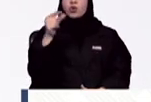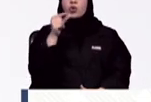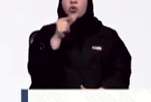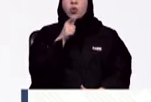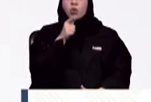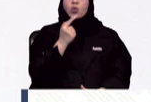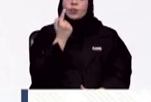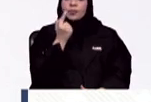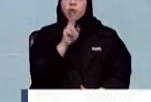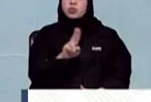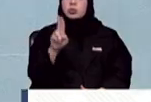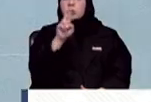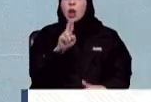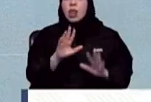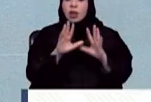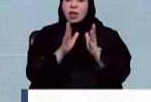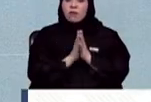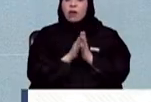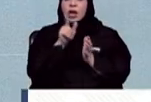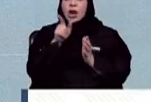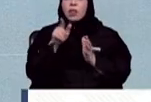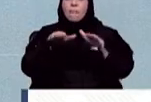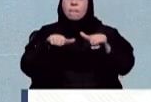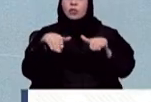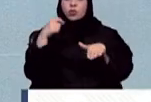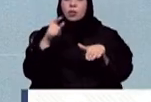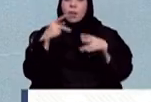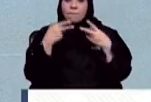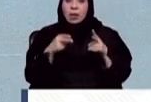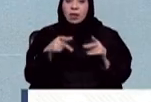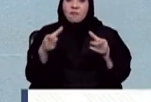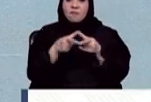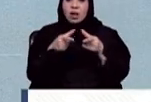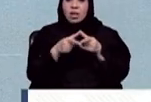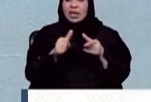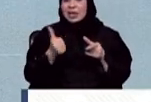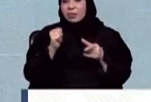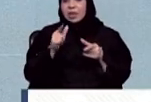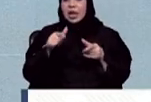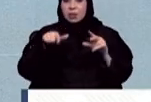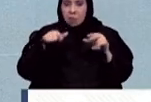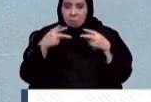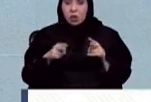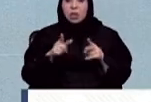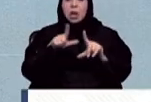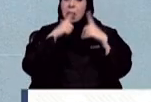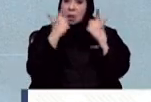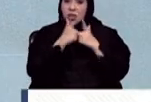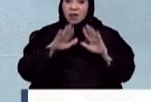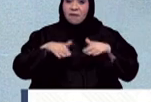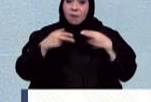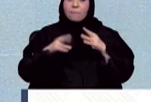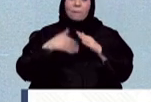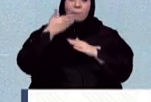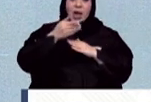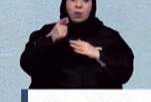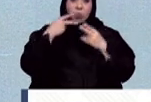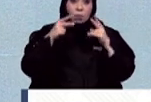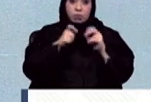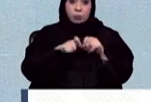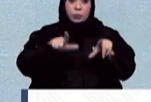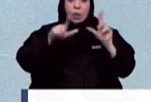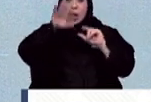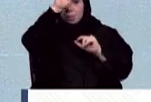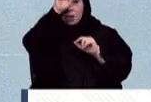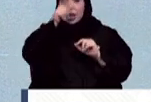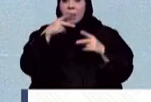يعني بالأمس في جلسة مجلس الوزراء تم تكليف أيضا فريق البحرين لينخرط ضمن هذه. نعم. العملية التنظيمية والتنسيقية لوضع